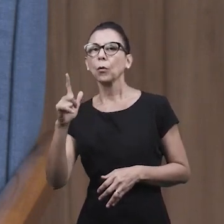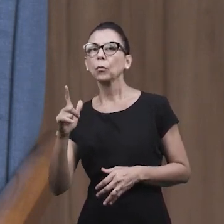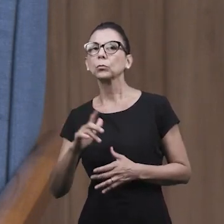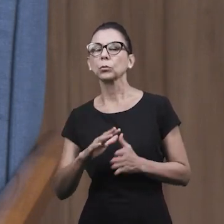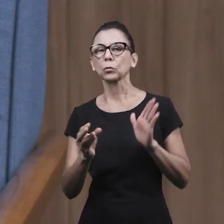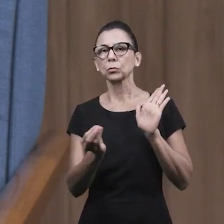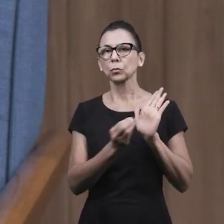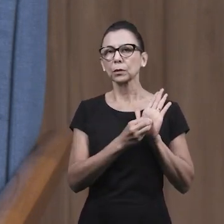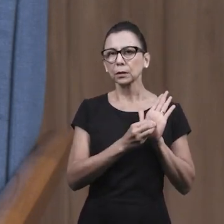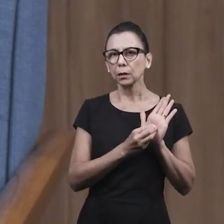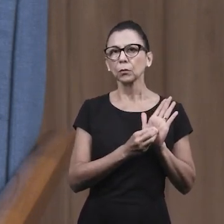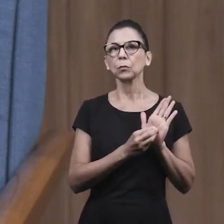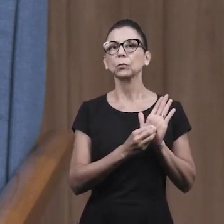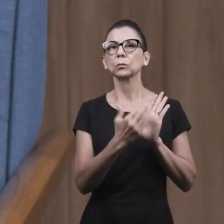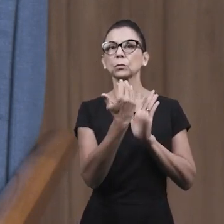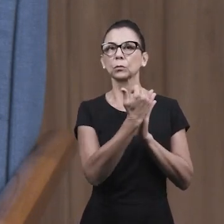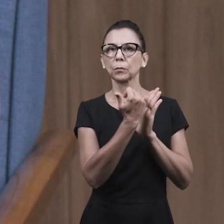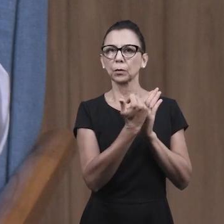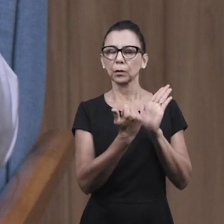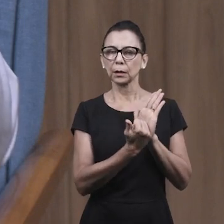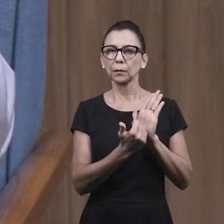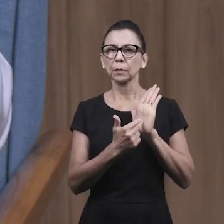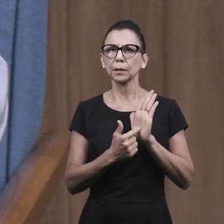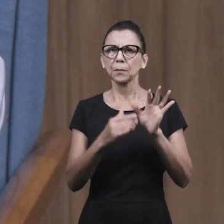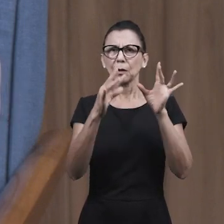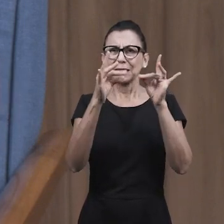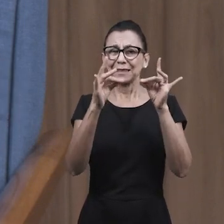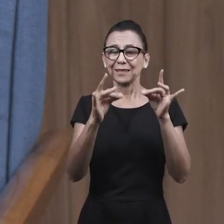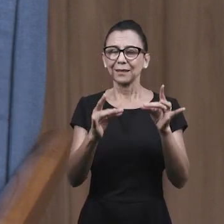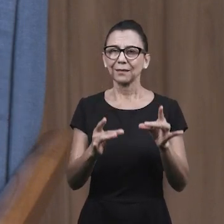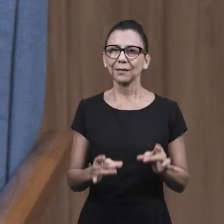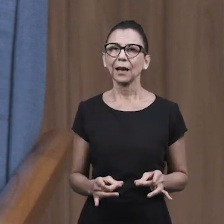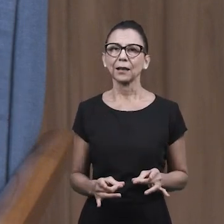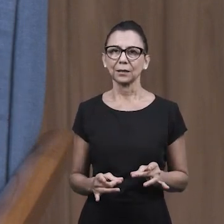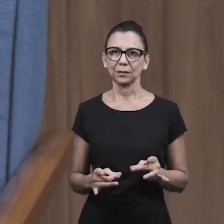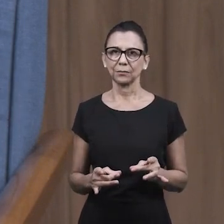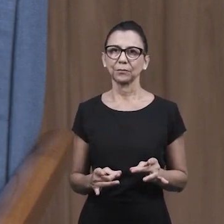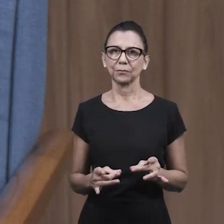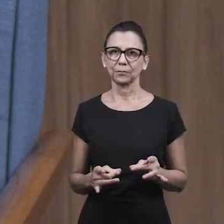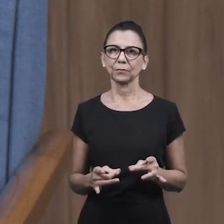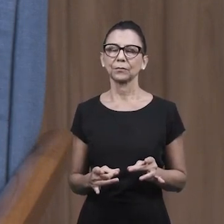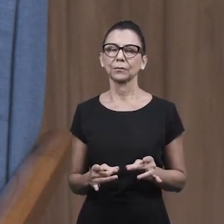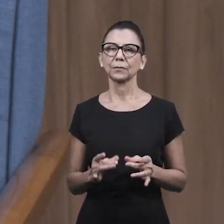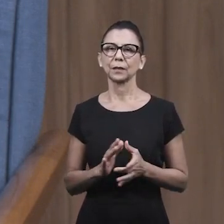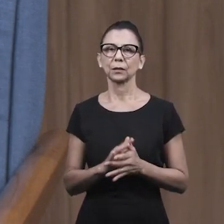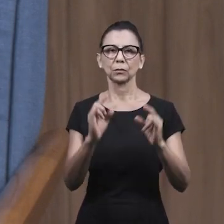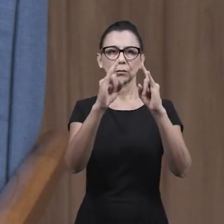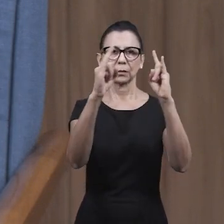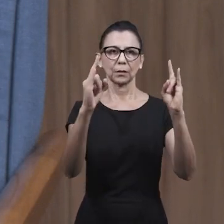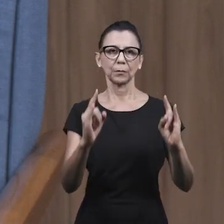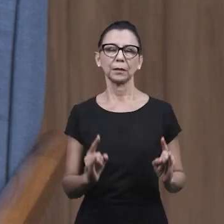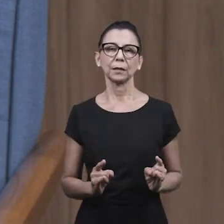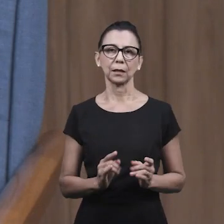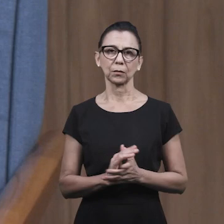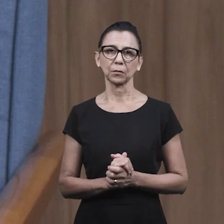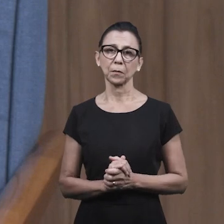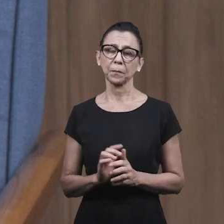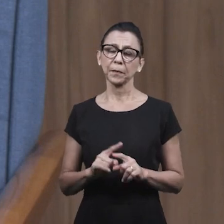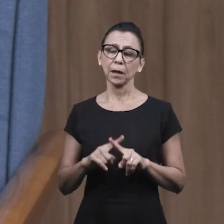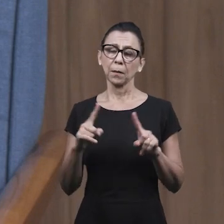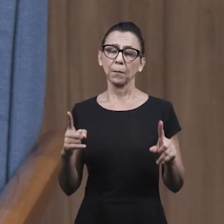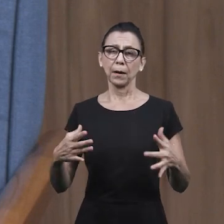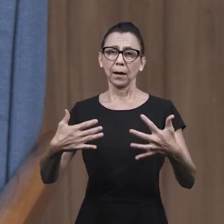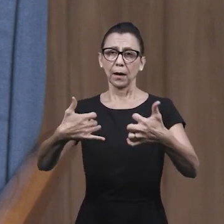pasteur Daniel Maurice Souza parle clairement, avec beaucoup de détails, sur toute l'application prophétique du